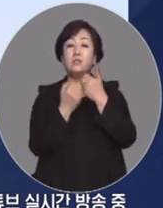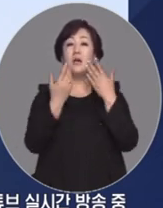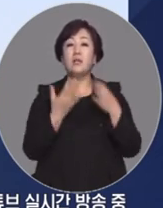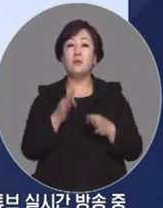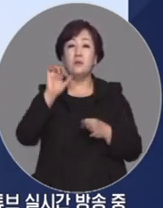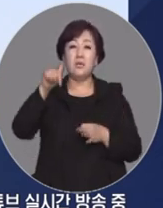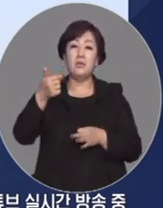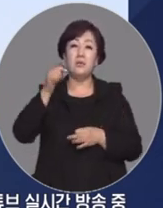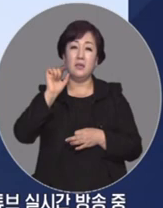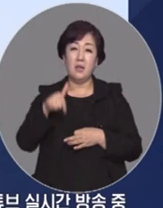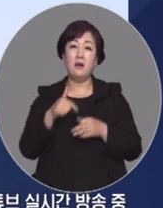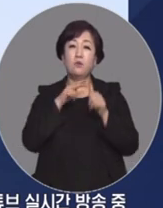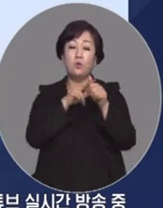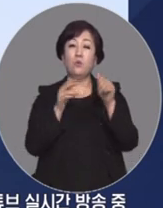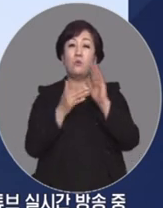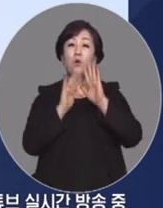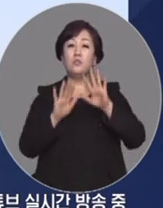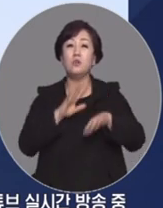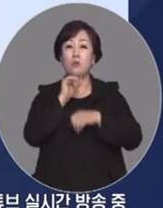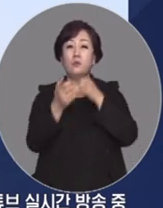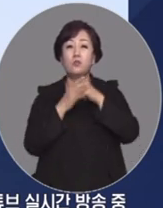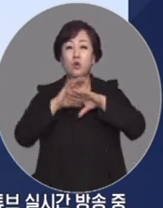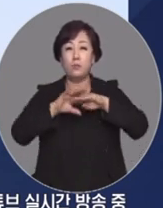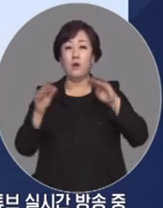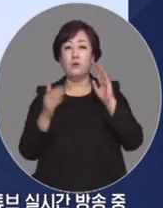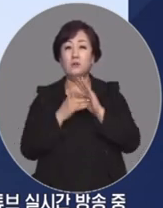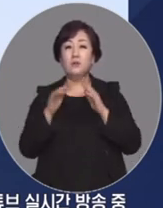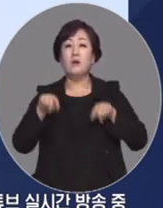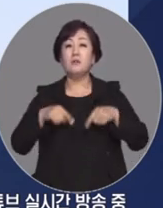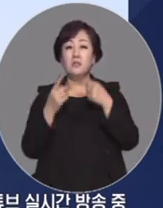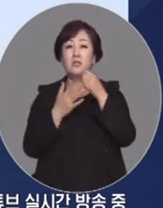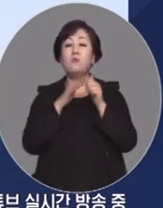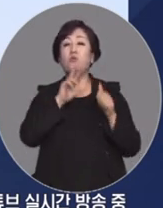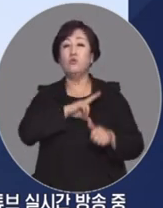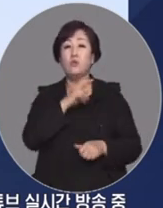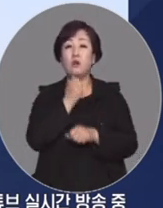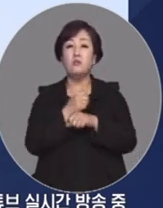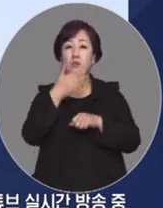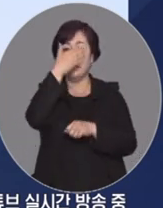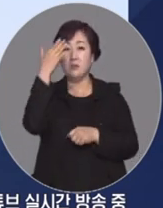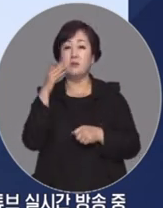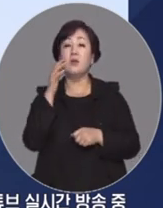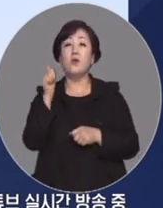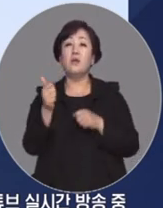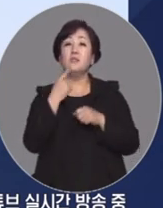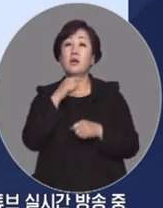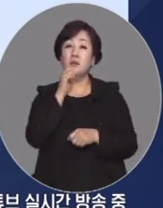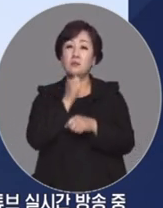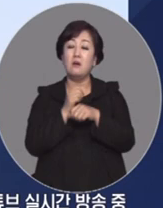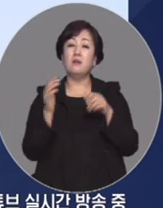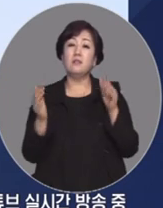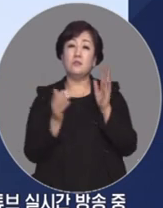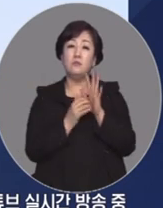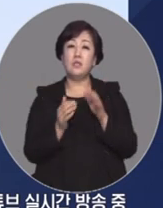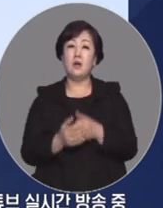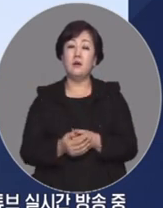후보. 현재 민주평통자문위원으로 청량읍체육회 회장을 맡은 바 있습니다.